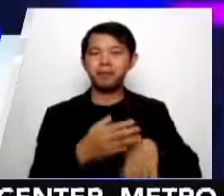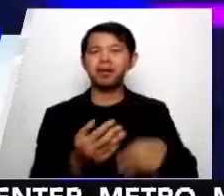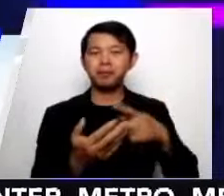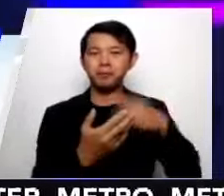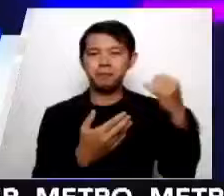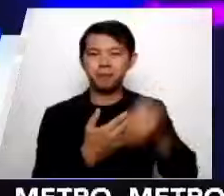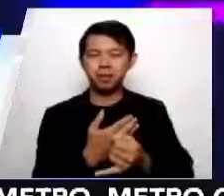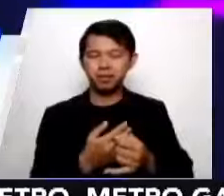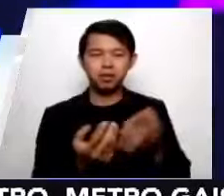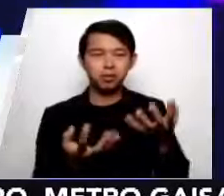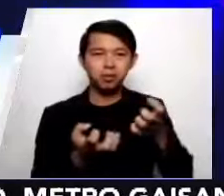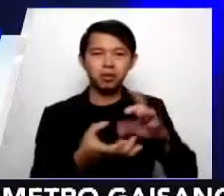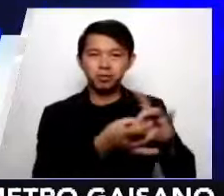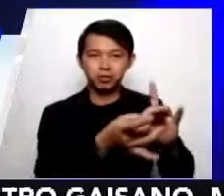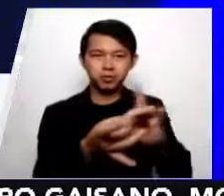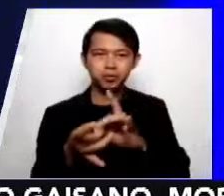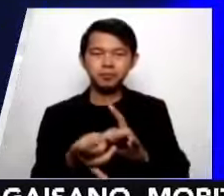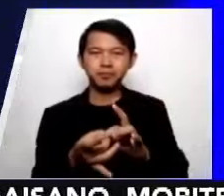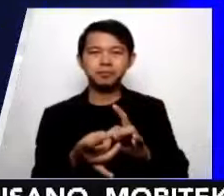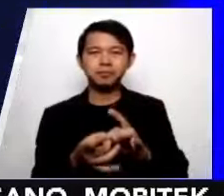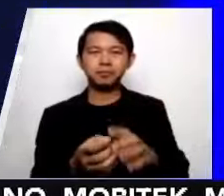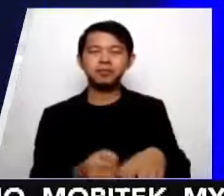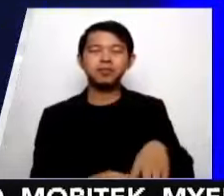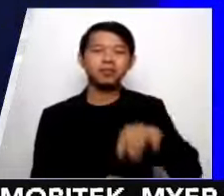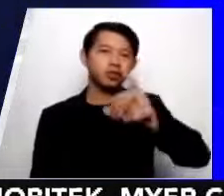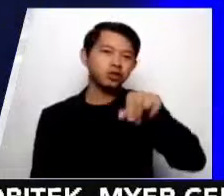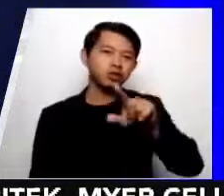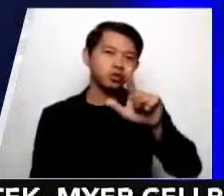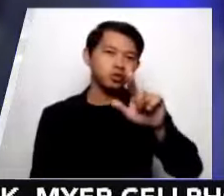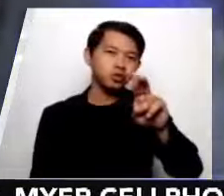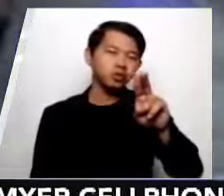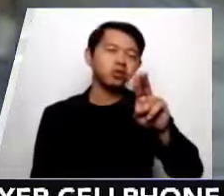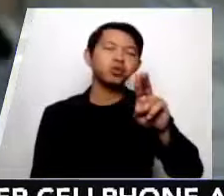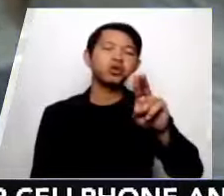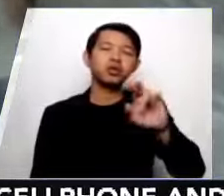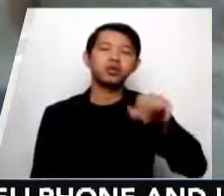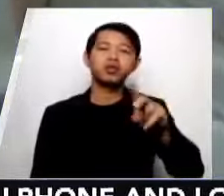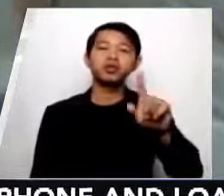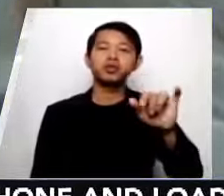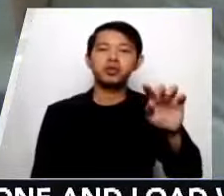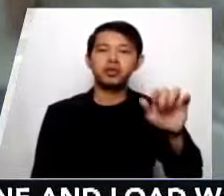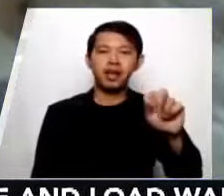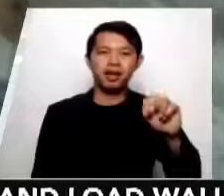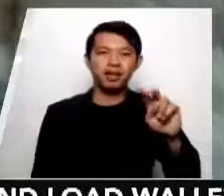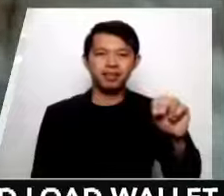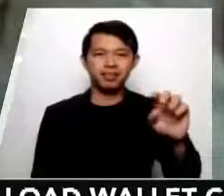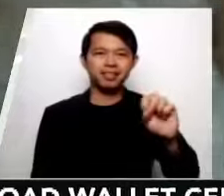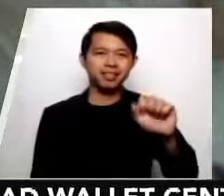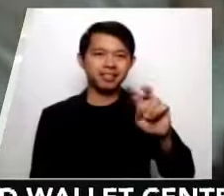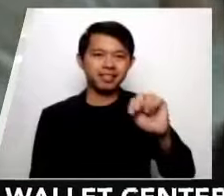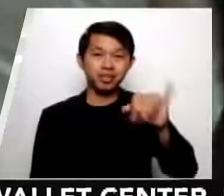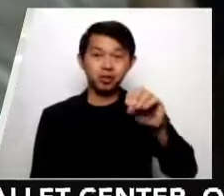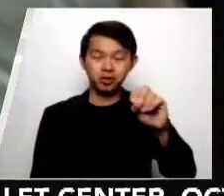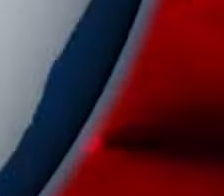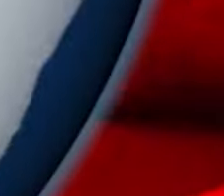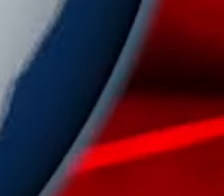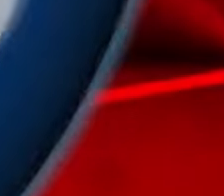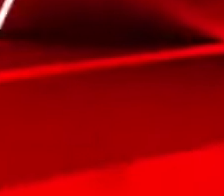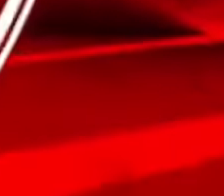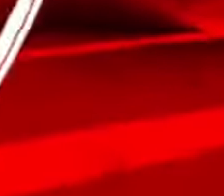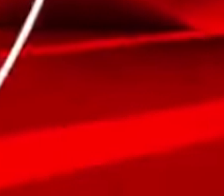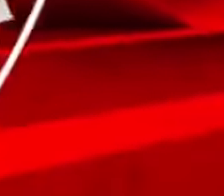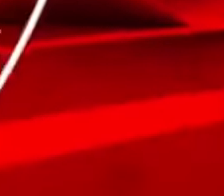muli si Asia's Limitless star Julie Ann San Jose. Katati Bayan, nagbabalita para sa GMA Integrated News.